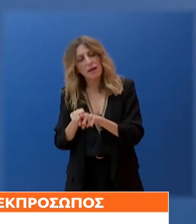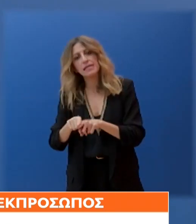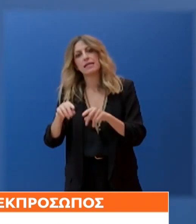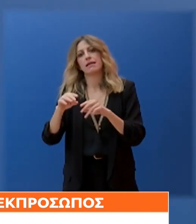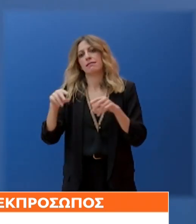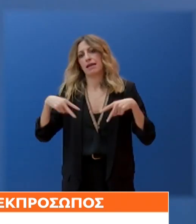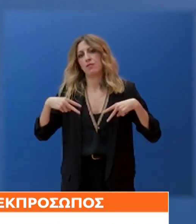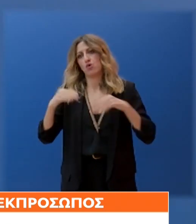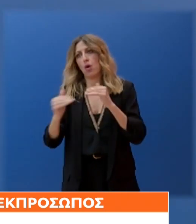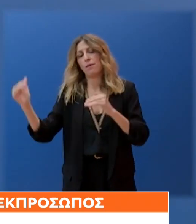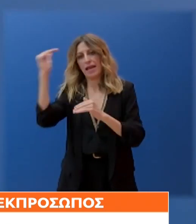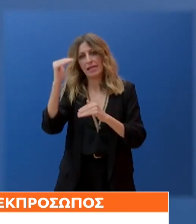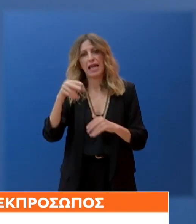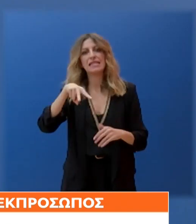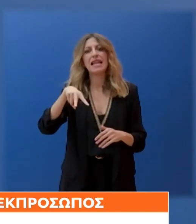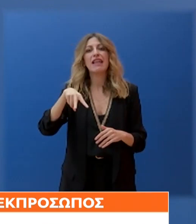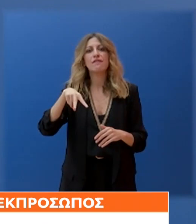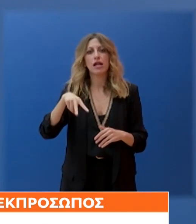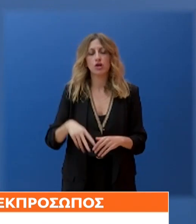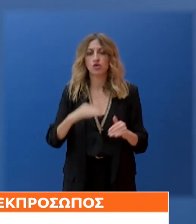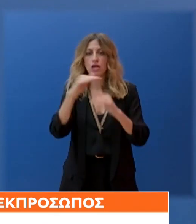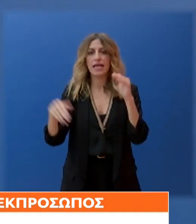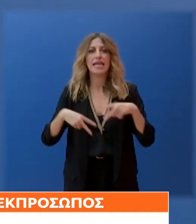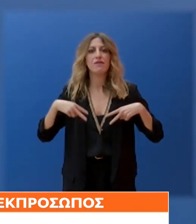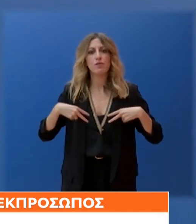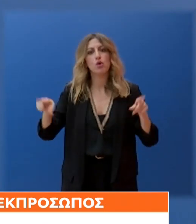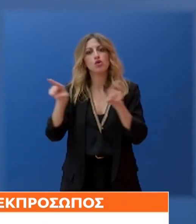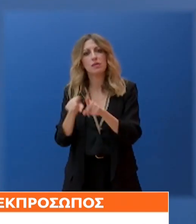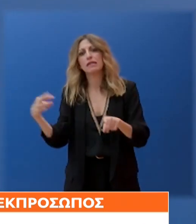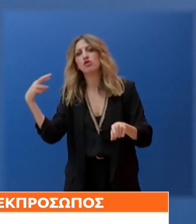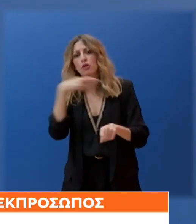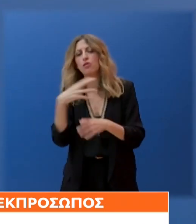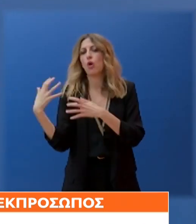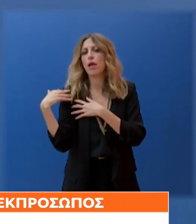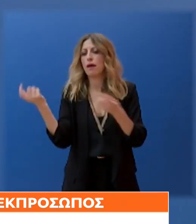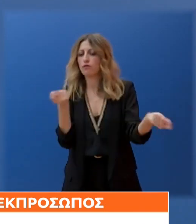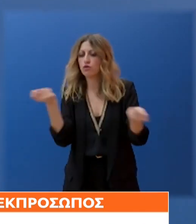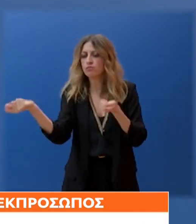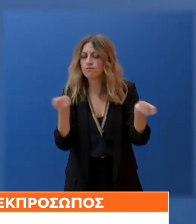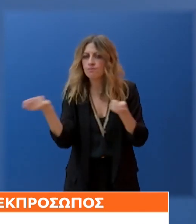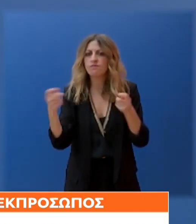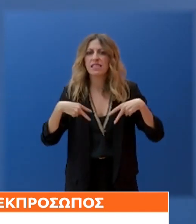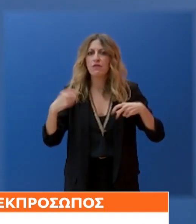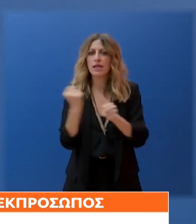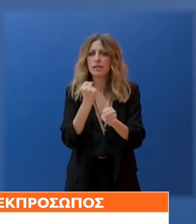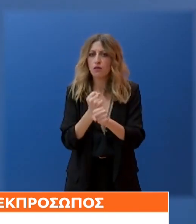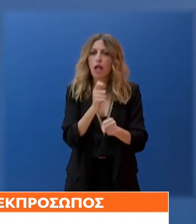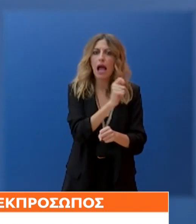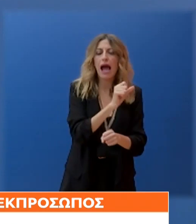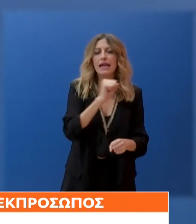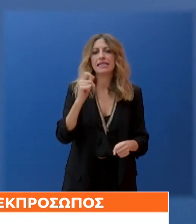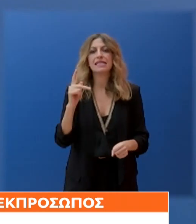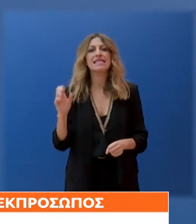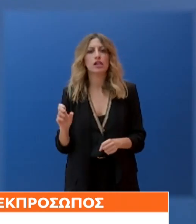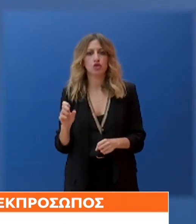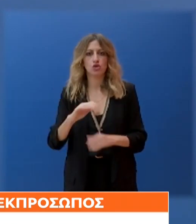Λιβάνιος. Υφυπουργός παρά τον Πρωθυπουργό Αρμόδιος για το συντονισμό του κυβερνητικού έργου, Άκης Κέρτσος. Υφυπουργός